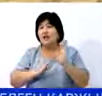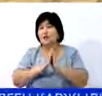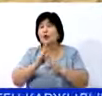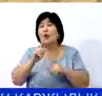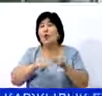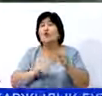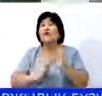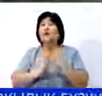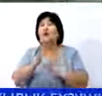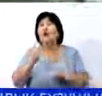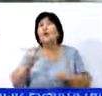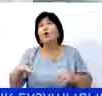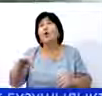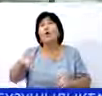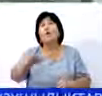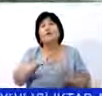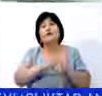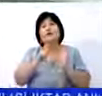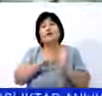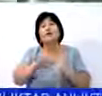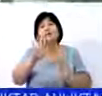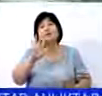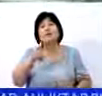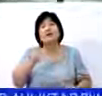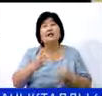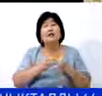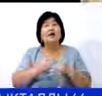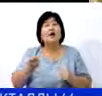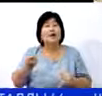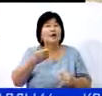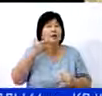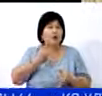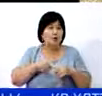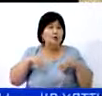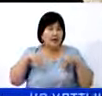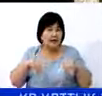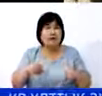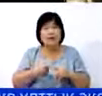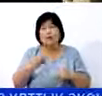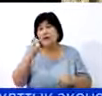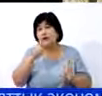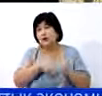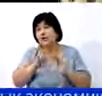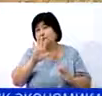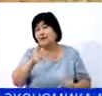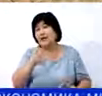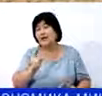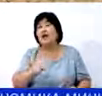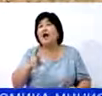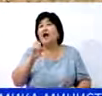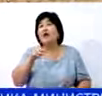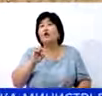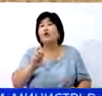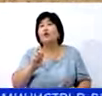отандық өнім бұл. Биыл облыс бойынша 875 гектар жерге күріштің дәл осы сорты егілді. Оның 275 гектары